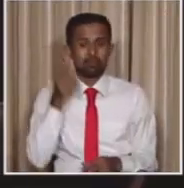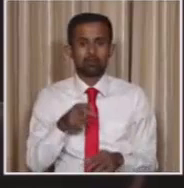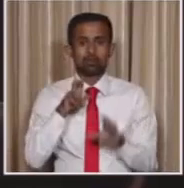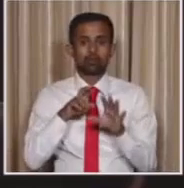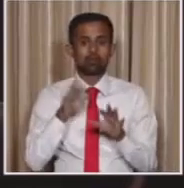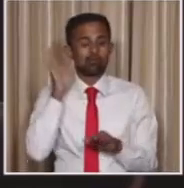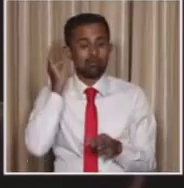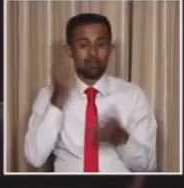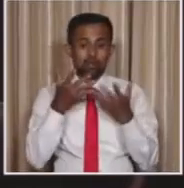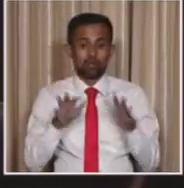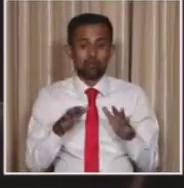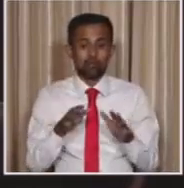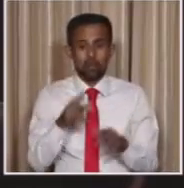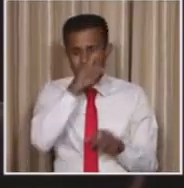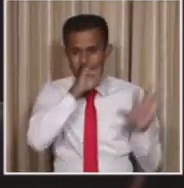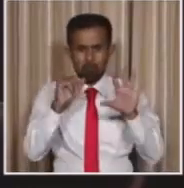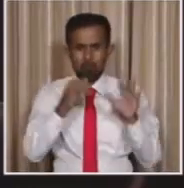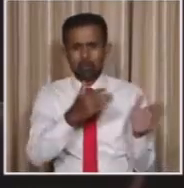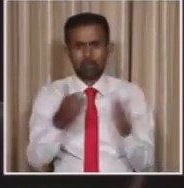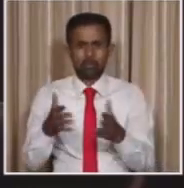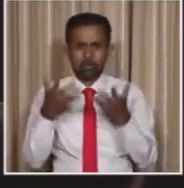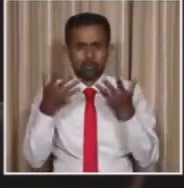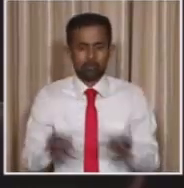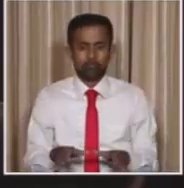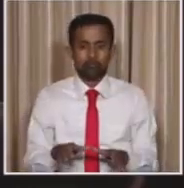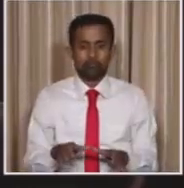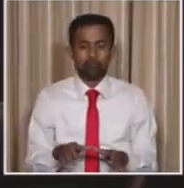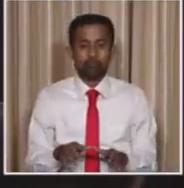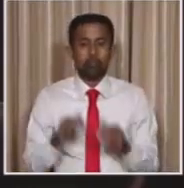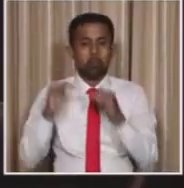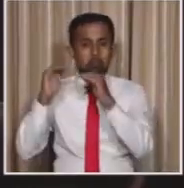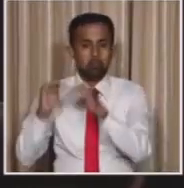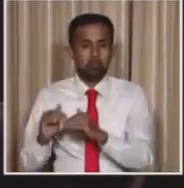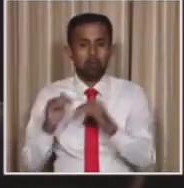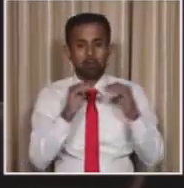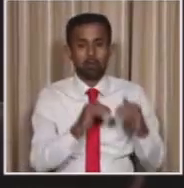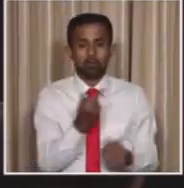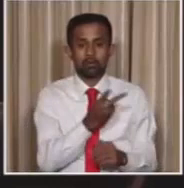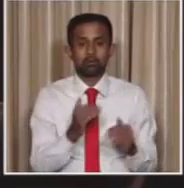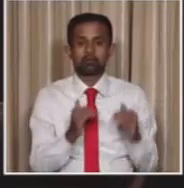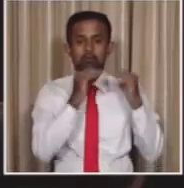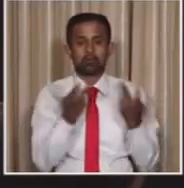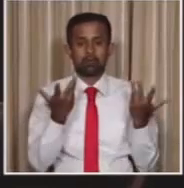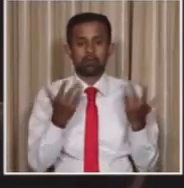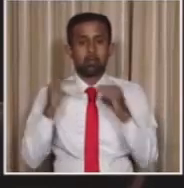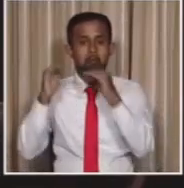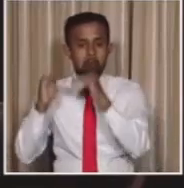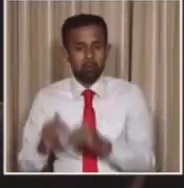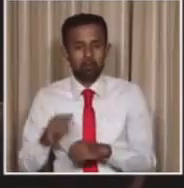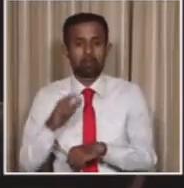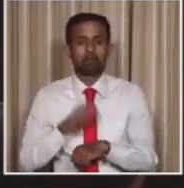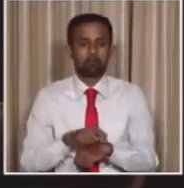ඉවරයි තව මාස 6ක් ඇදුනොත් ඇදිලා ඉවරයි ඔක්කොම දැන් බහින කලාව දෙපැත්තෙම නගින කලාව ඉවරයි බහින කලාව